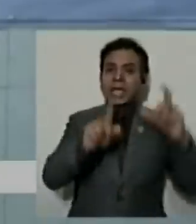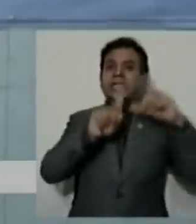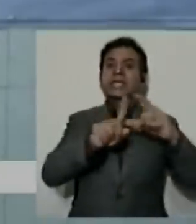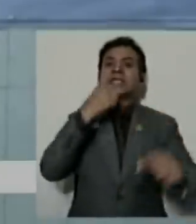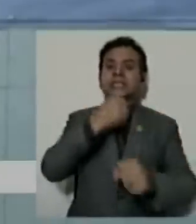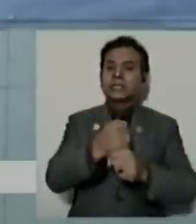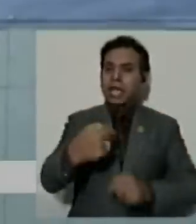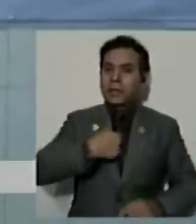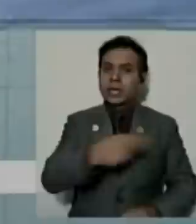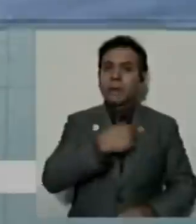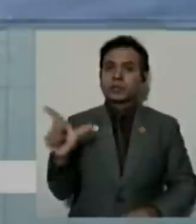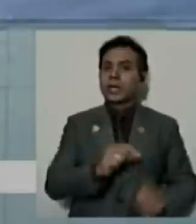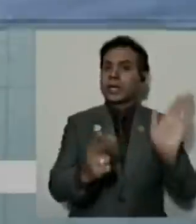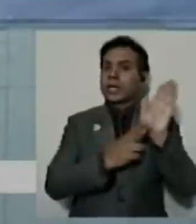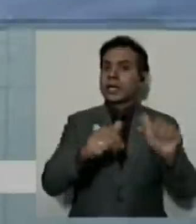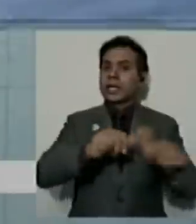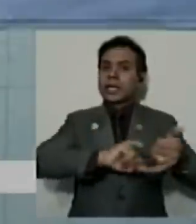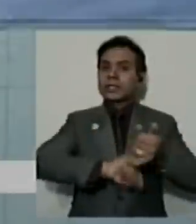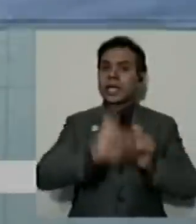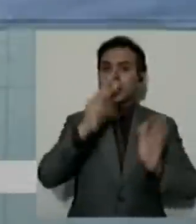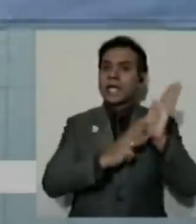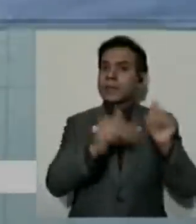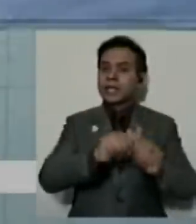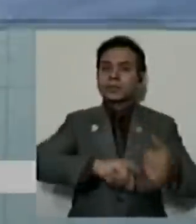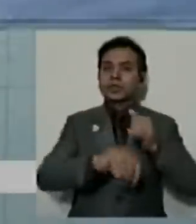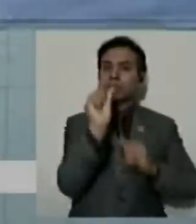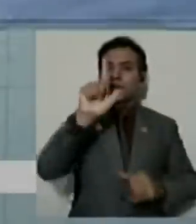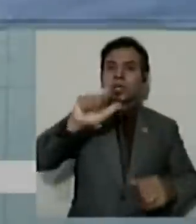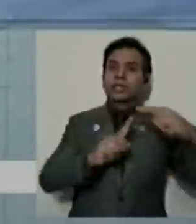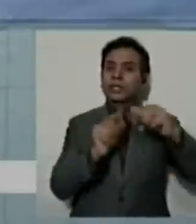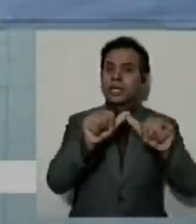সংক্রান্ত বা কোভিড-19 বিষয়ক তথ্য আপনাদের সামনে উপস্থাপন করব।